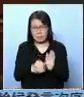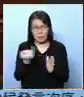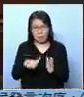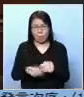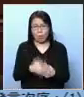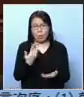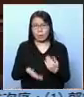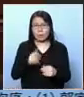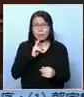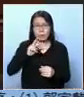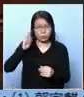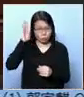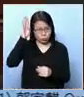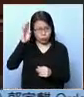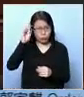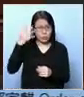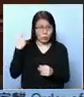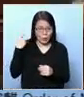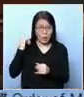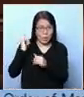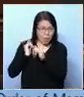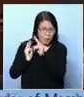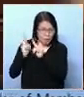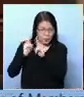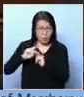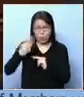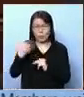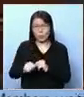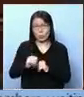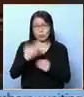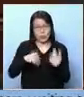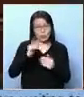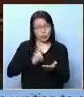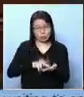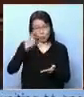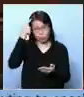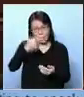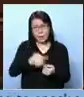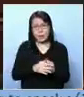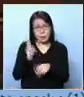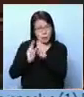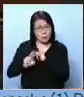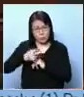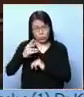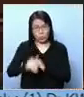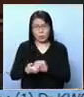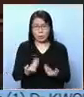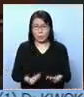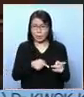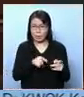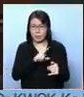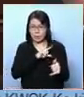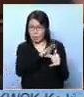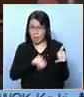写得到昨日嘅历史，但是我深信可以改写明天的历史。但是你今日建立这个榜